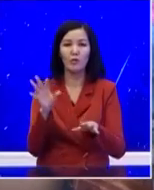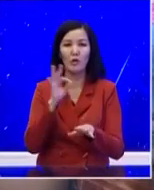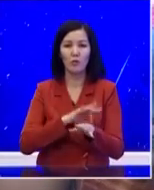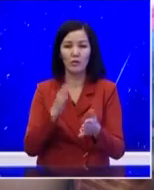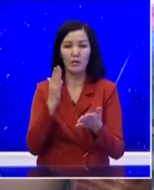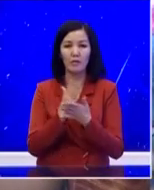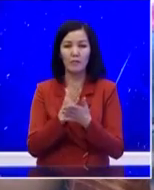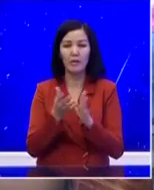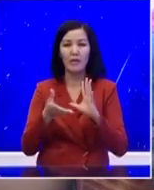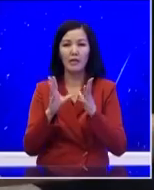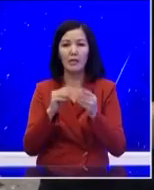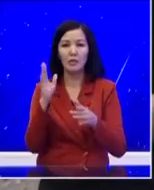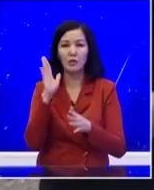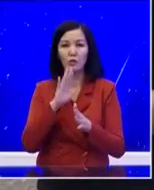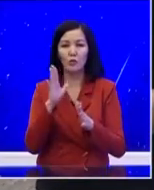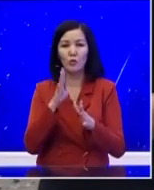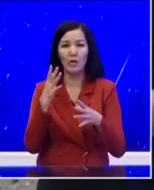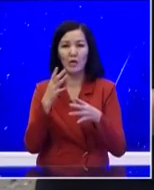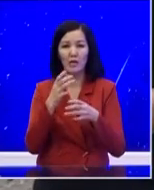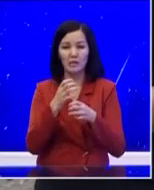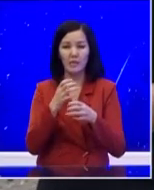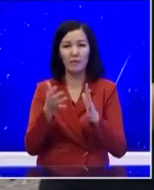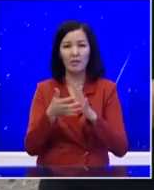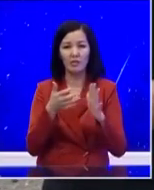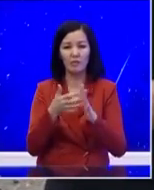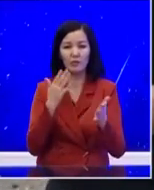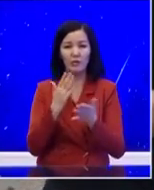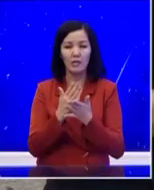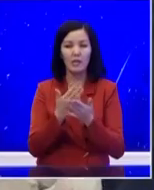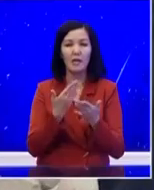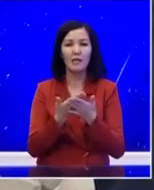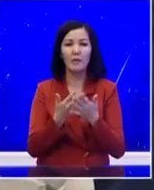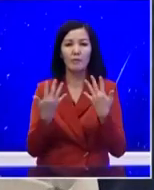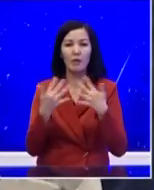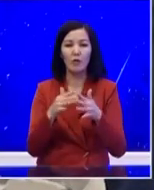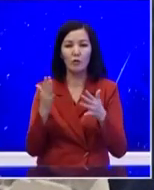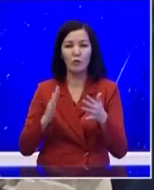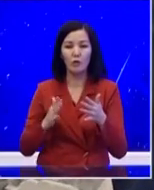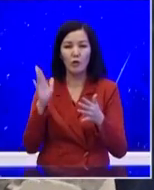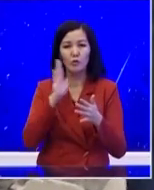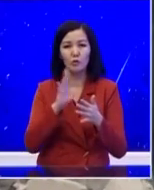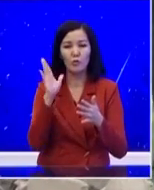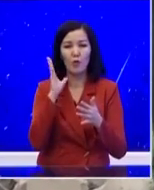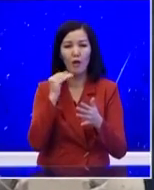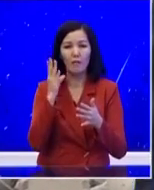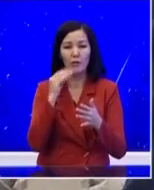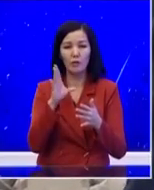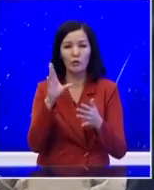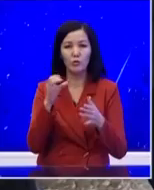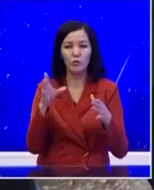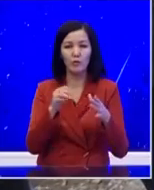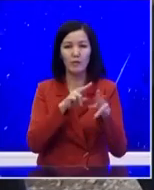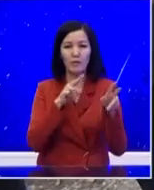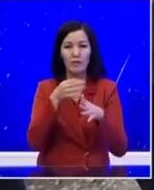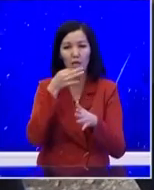бар. Нәтижесінде ауыз су қысым азайып, кейбіріне жетпей қалып жатады. Атап өтерлігі, бұл ауылдың су жүйесі Алматы су мекемесінің балансында.